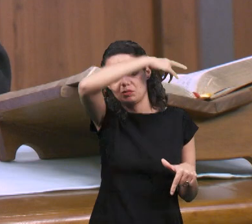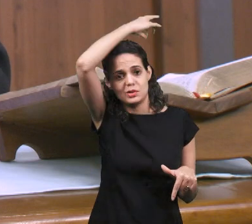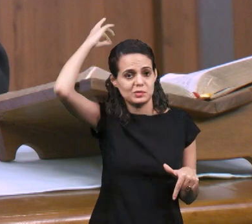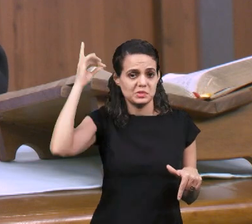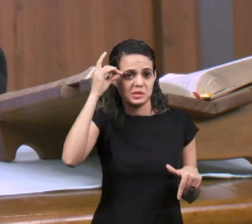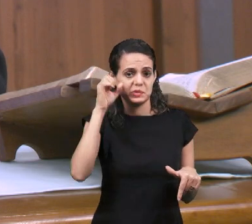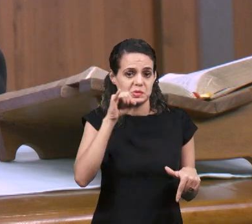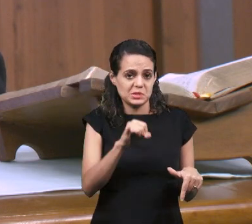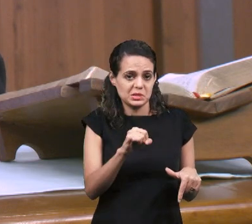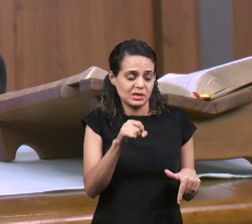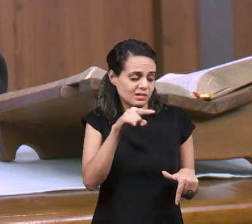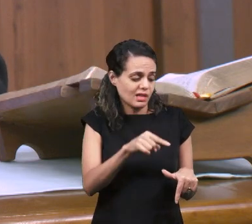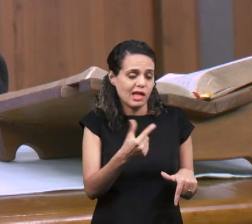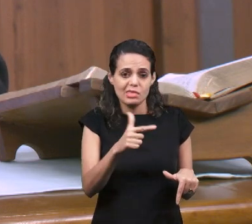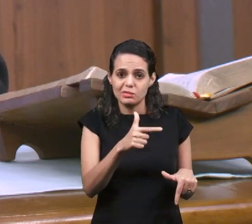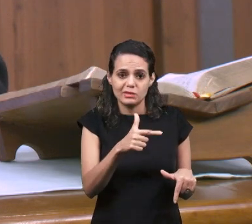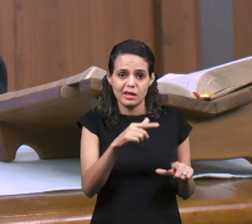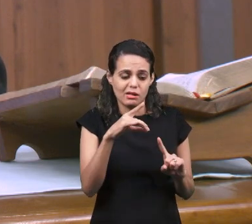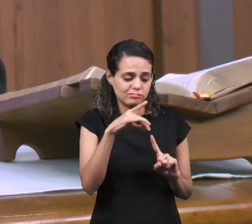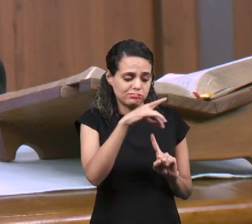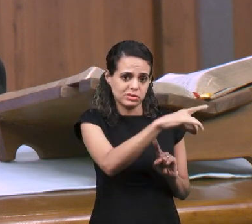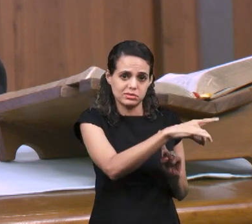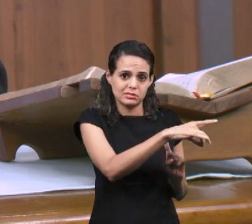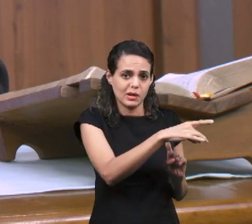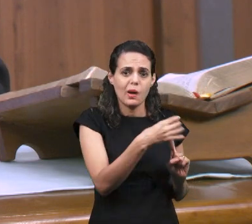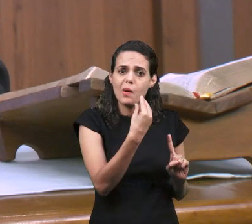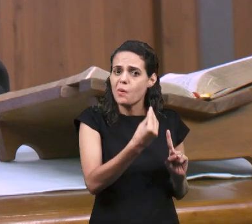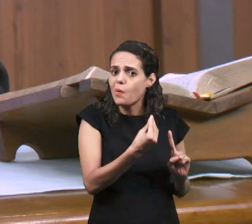mystère n'est pas révélé, que c'est l'œuvre du Seigneur Jésus.